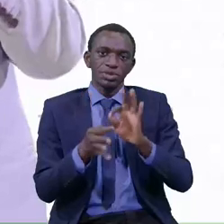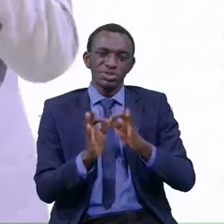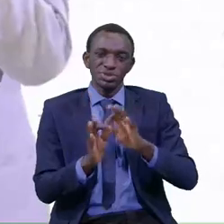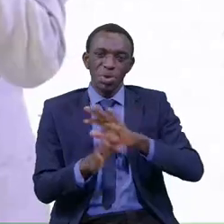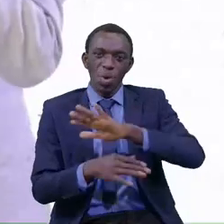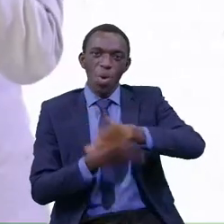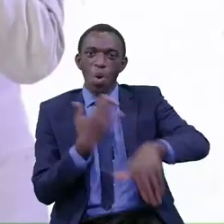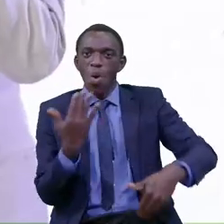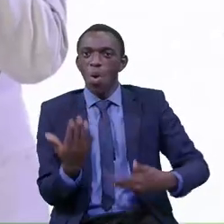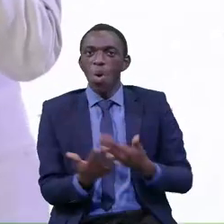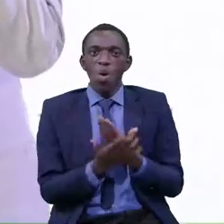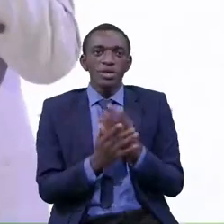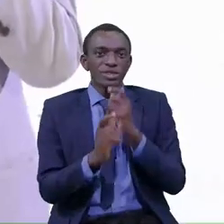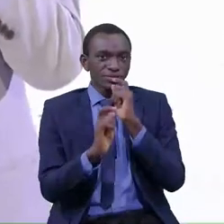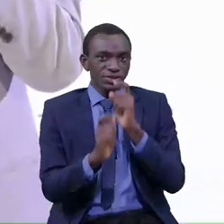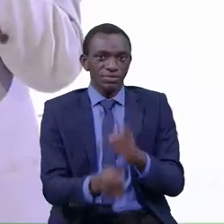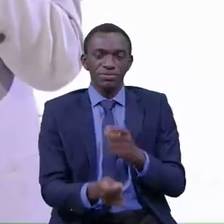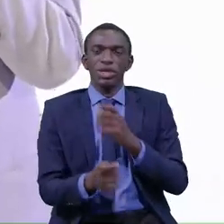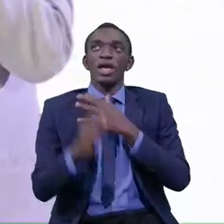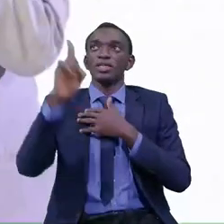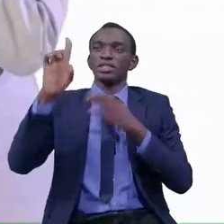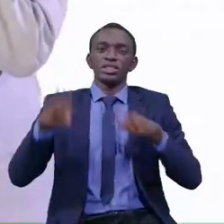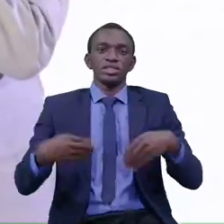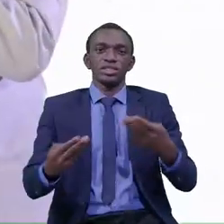les dons. Et il donne à chacun